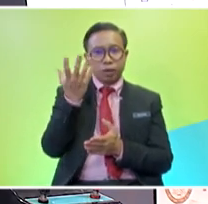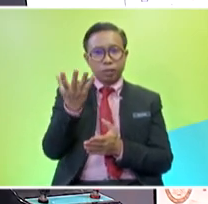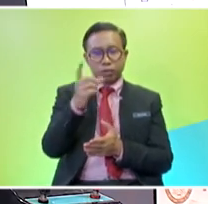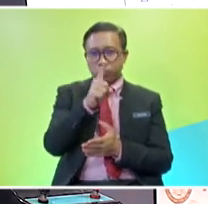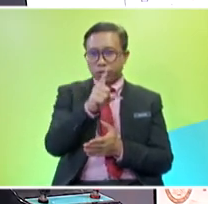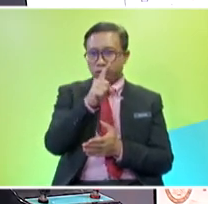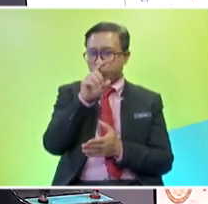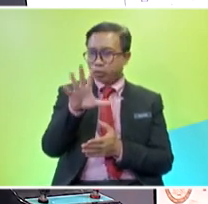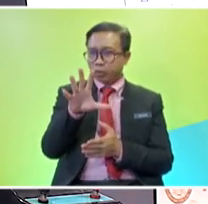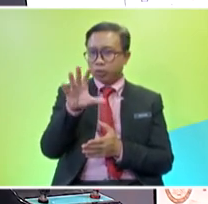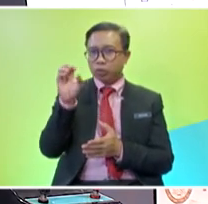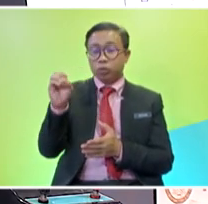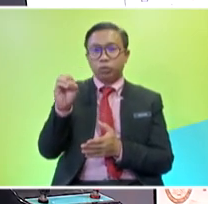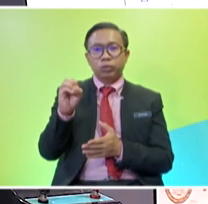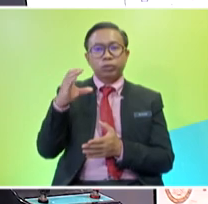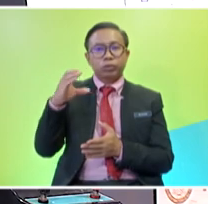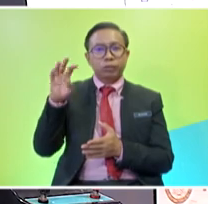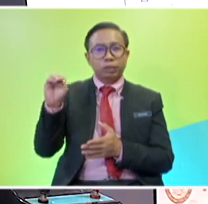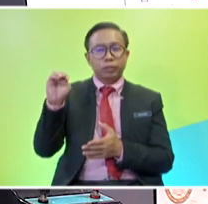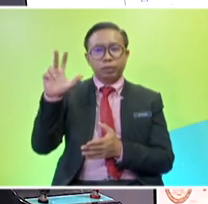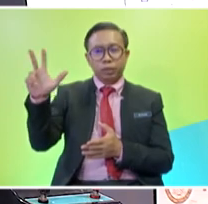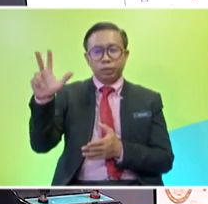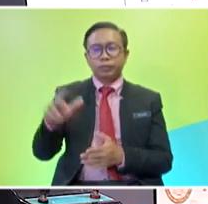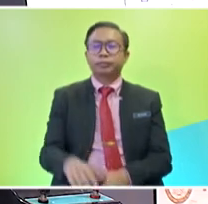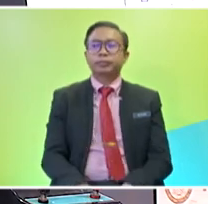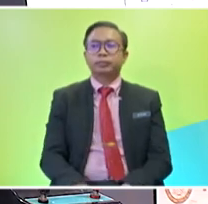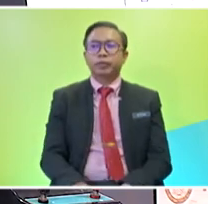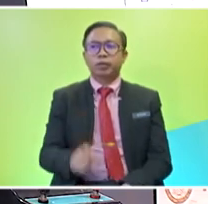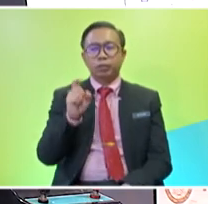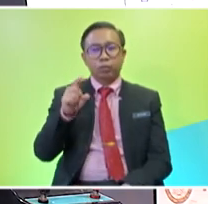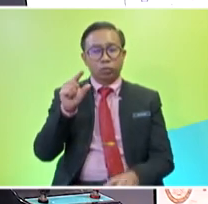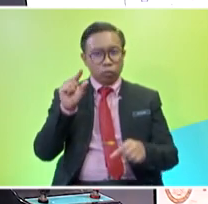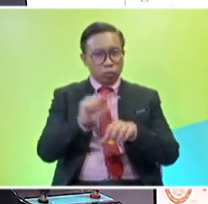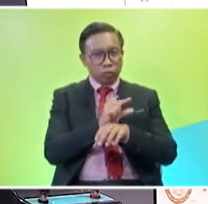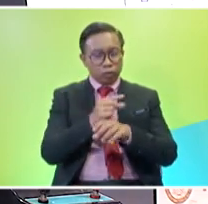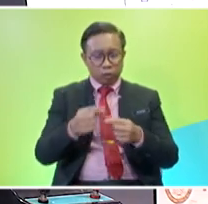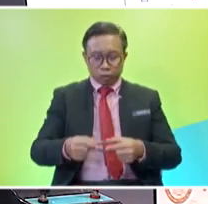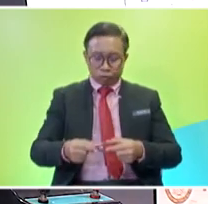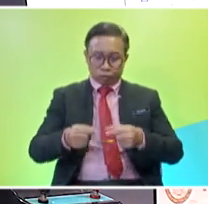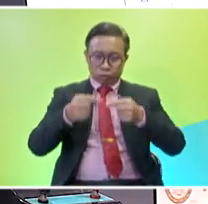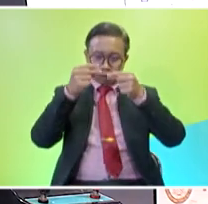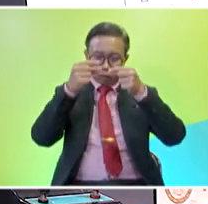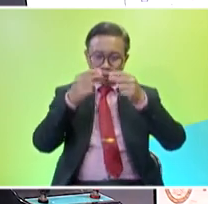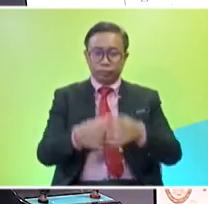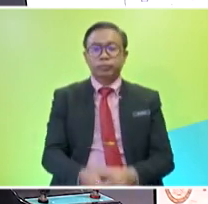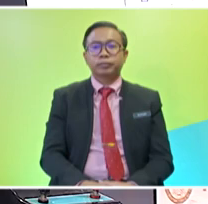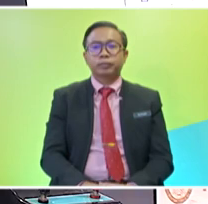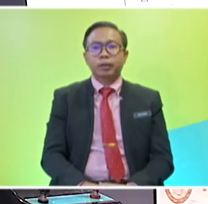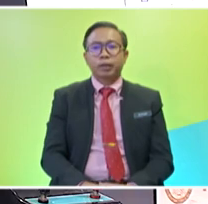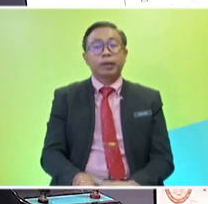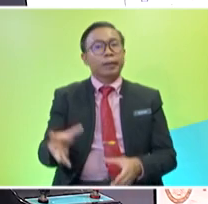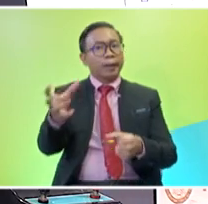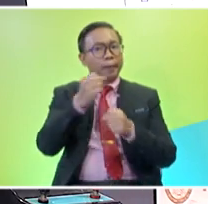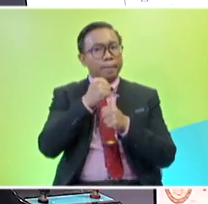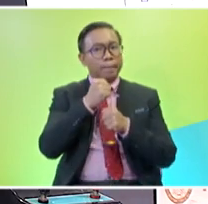150 cm padu Oke kita perlu gunakan silinder menyukai supaya sukata yang